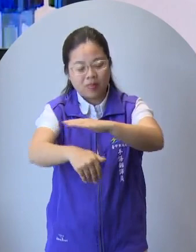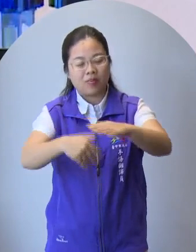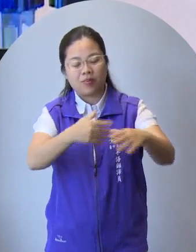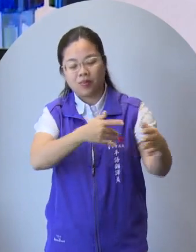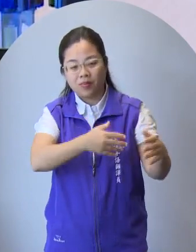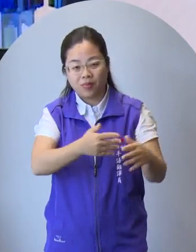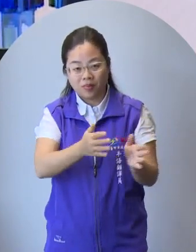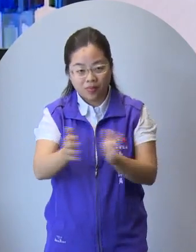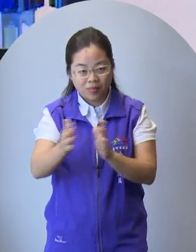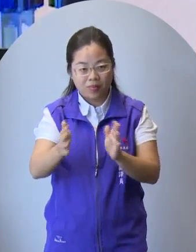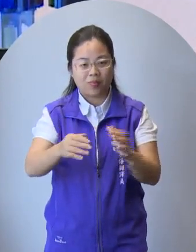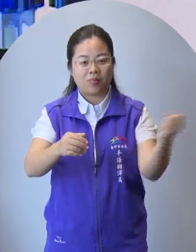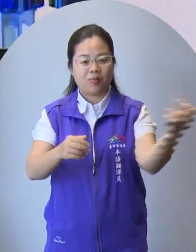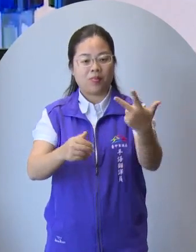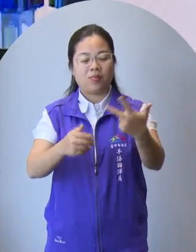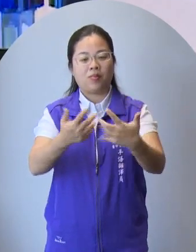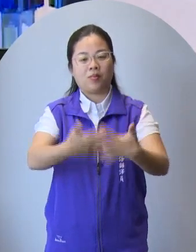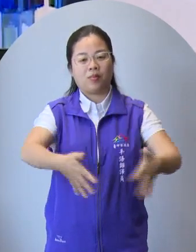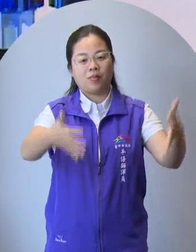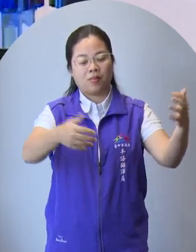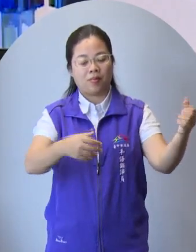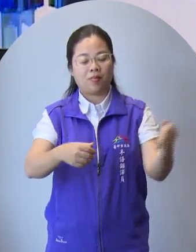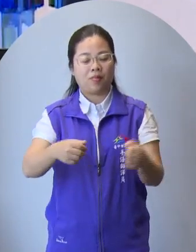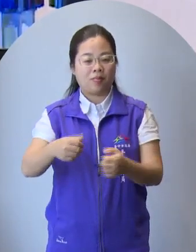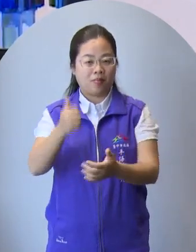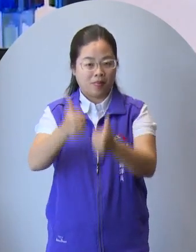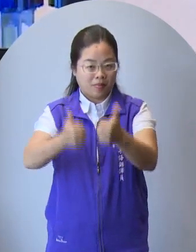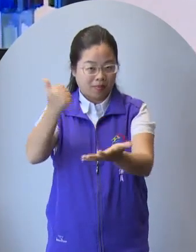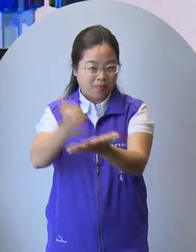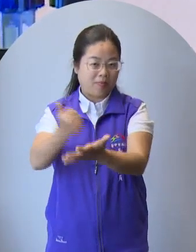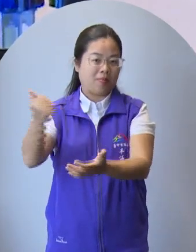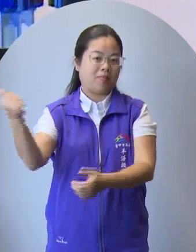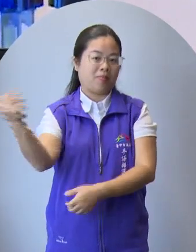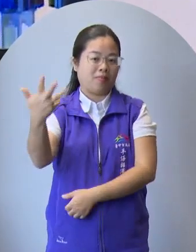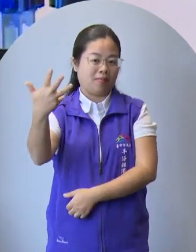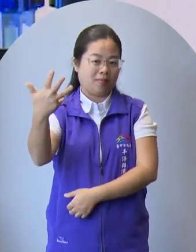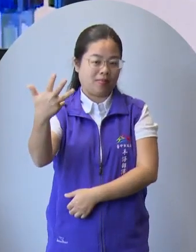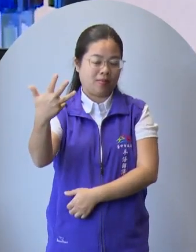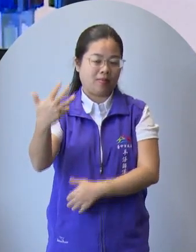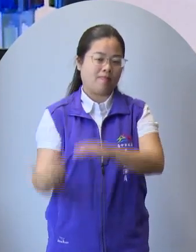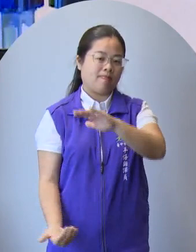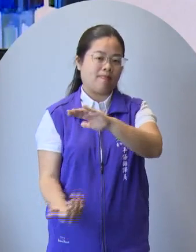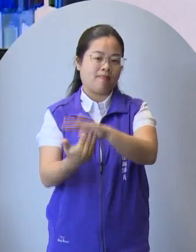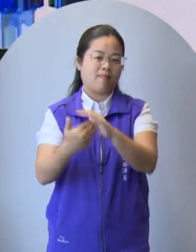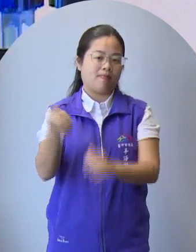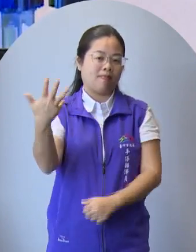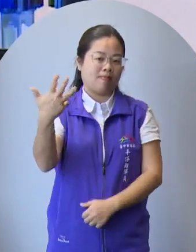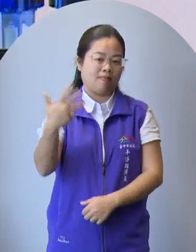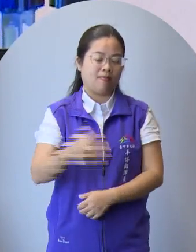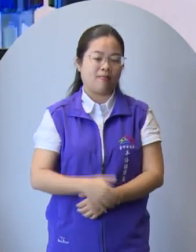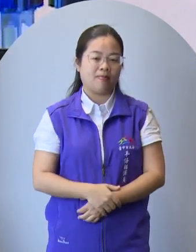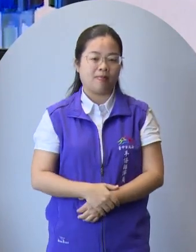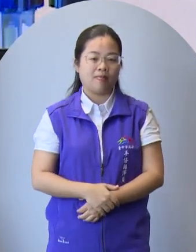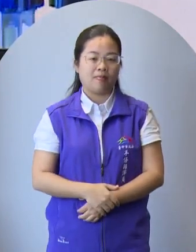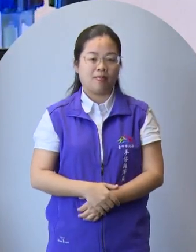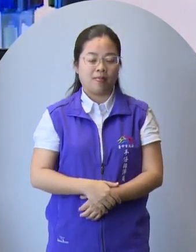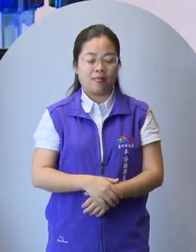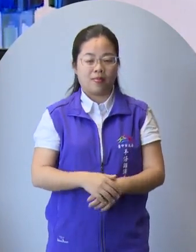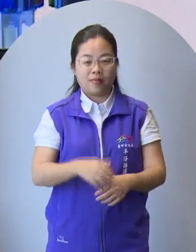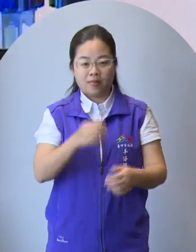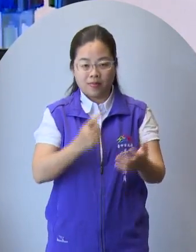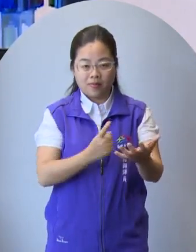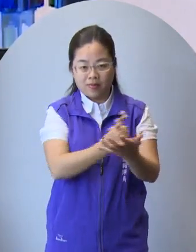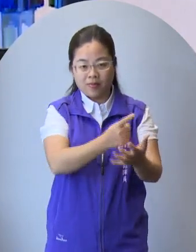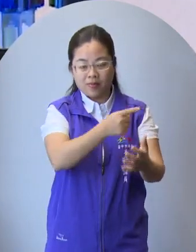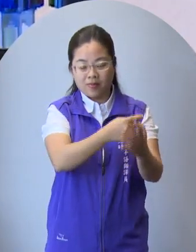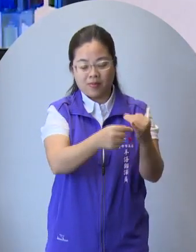以一共有7个机关获得8件的卓越奖，就是最高奖哈。8件的卓越奖，13件的金